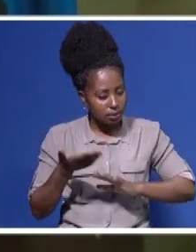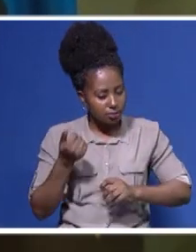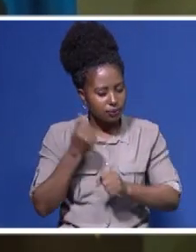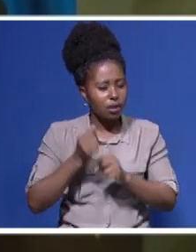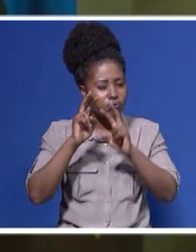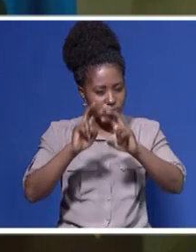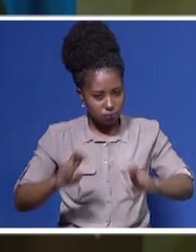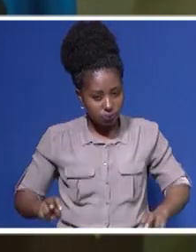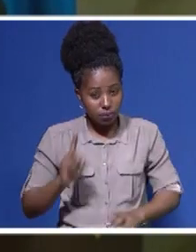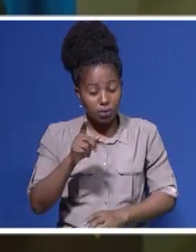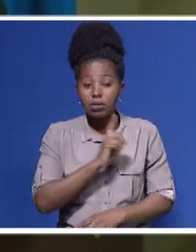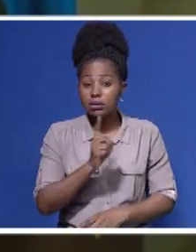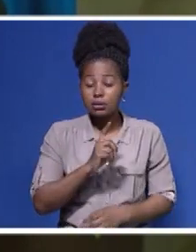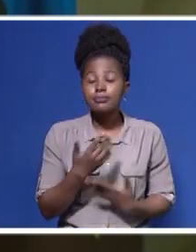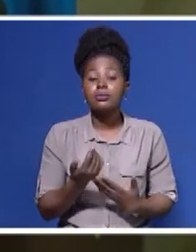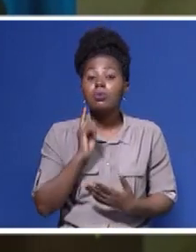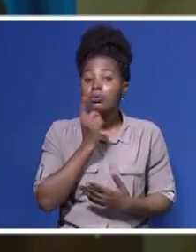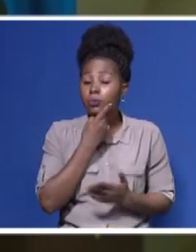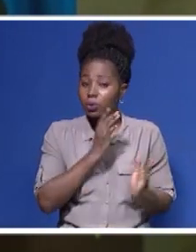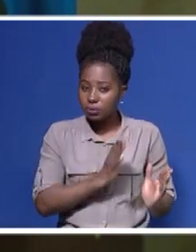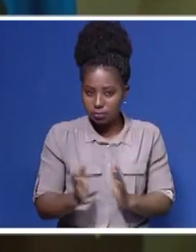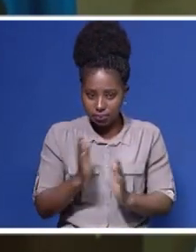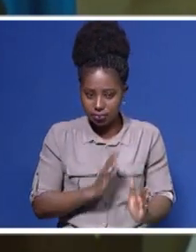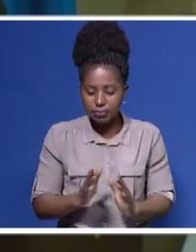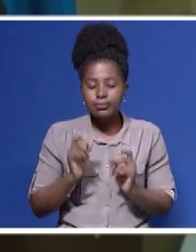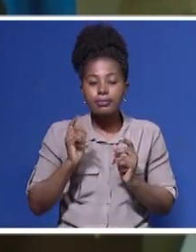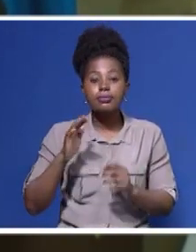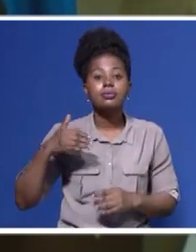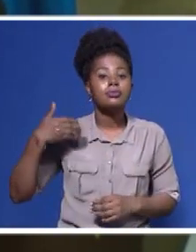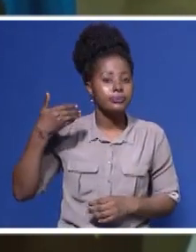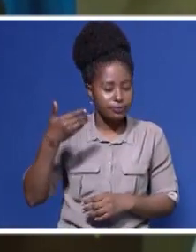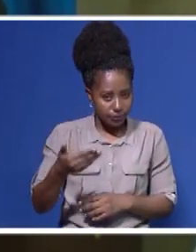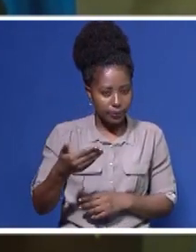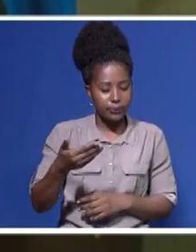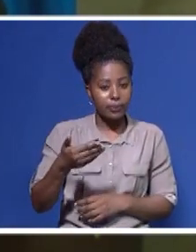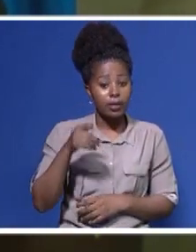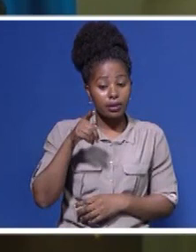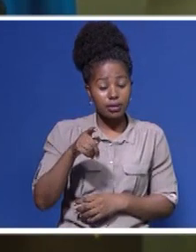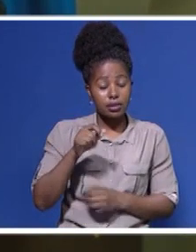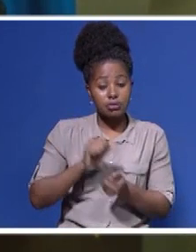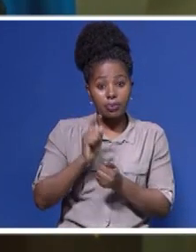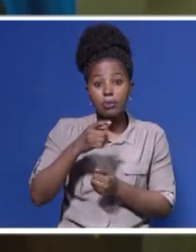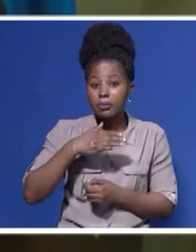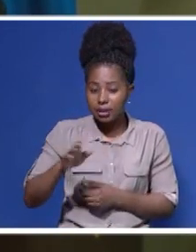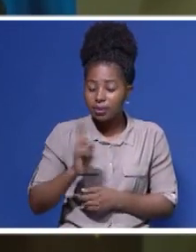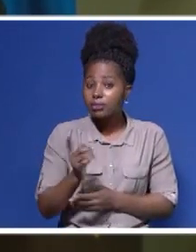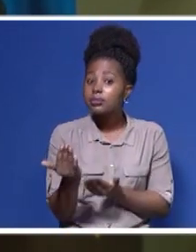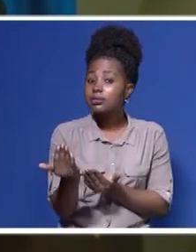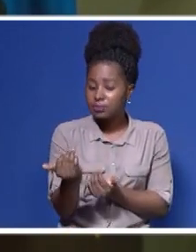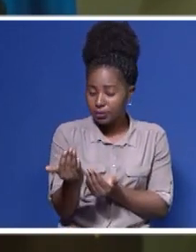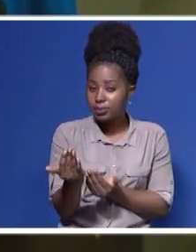kufanya upekuzi ambao sio kwa mujibu wa utaratibu, lakini baadaye hicho kilichowapelekea